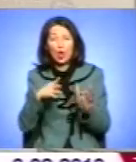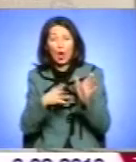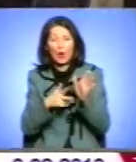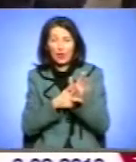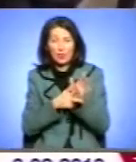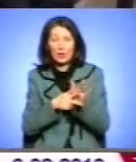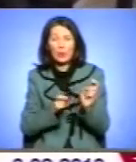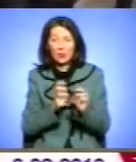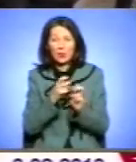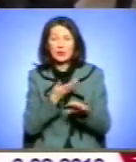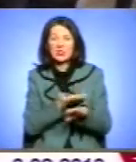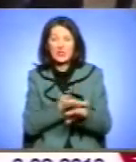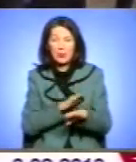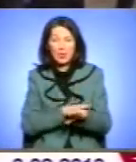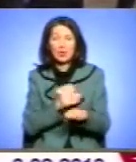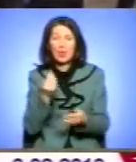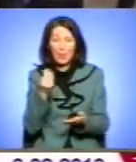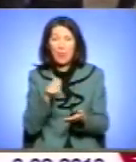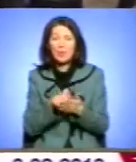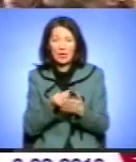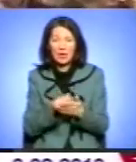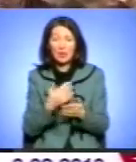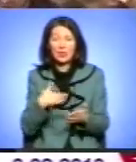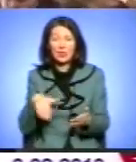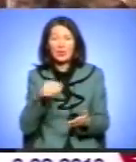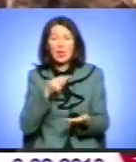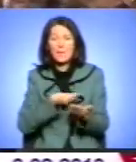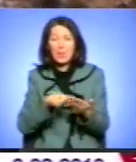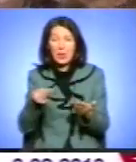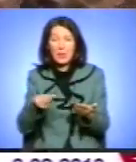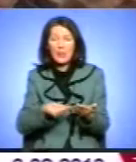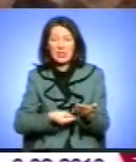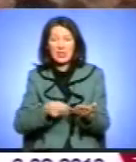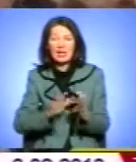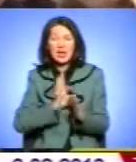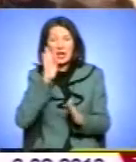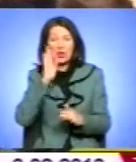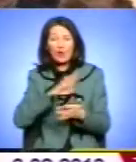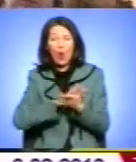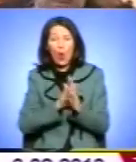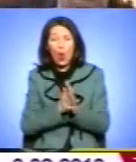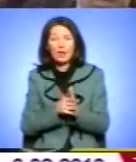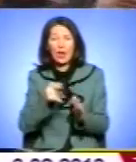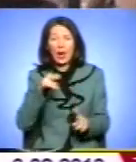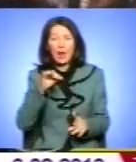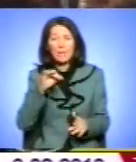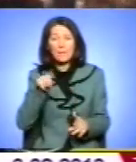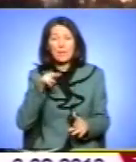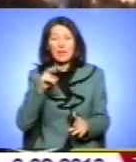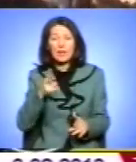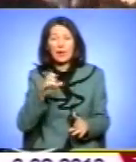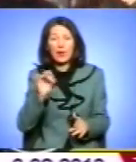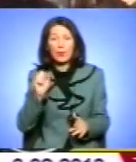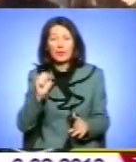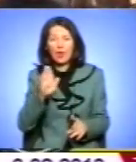з польським капіталом. У нас підписані рамкові угоди з Підкарпатським воєводством, вже на виході